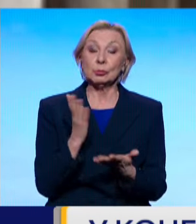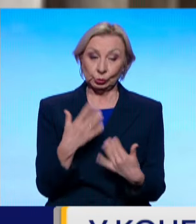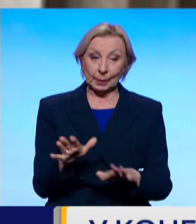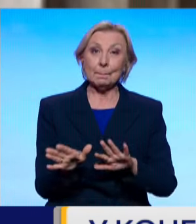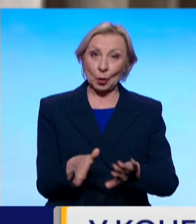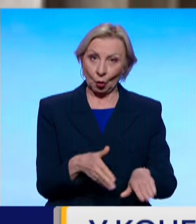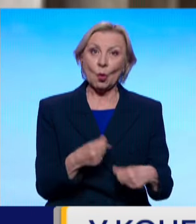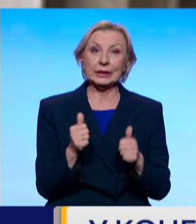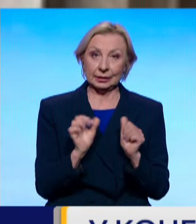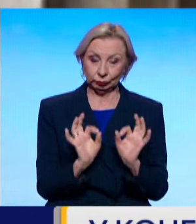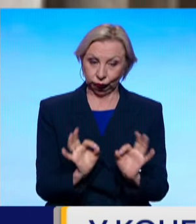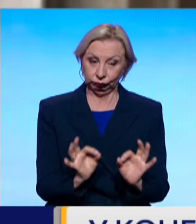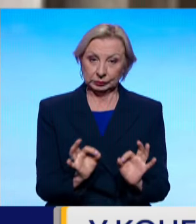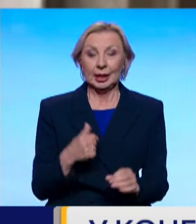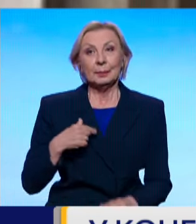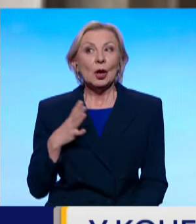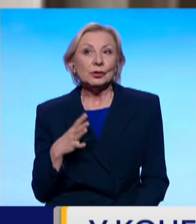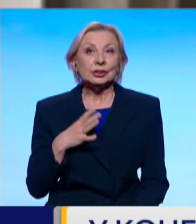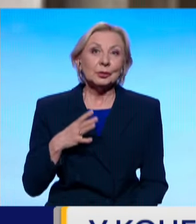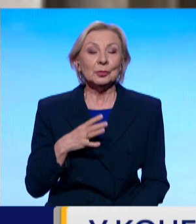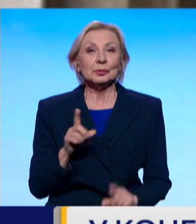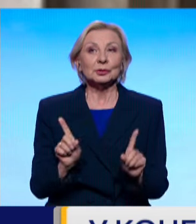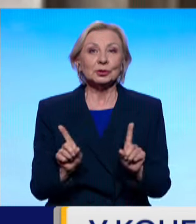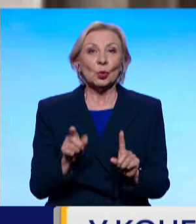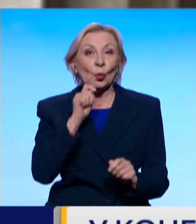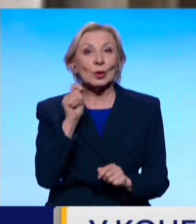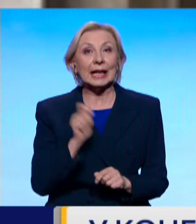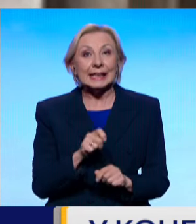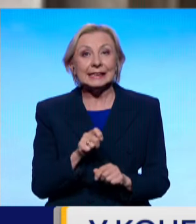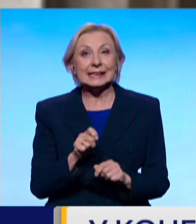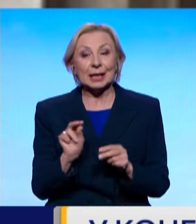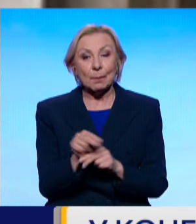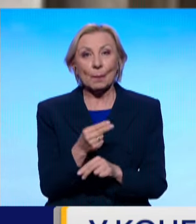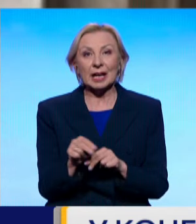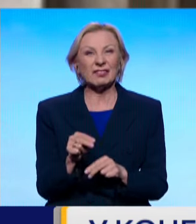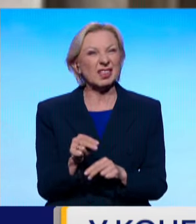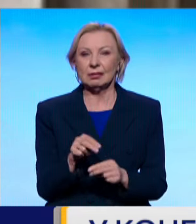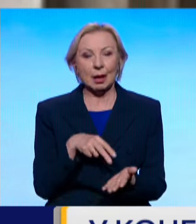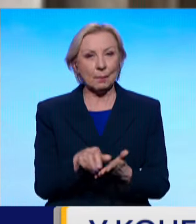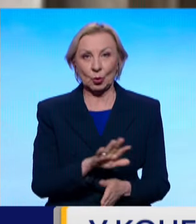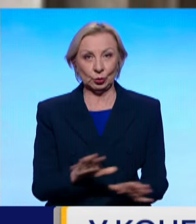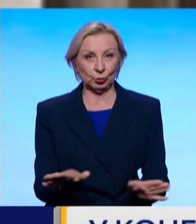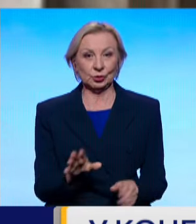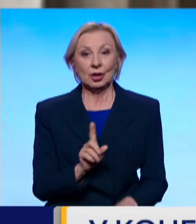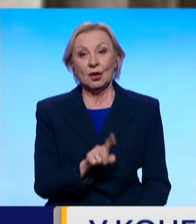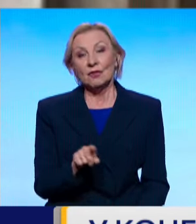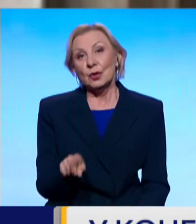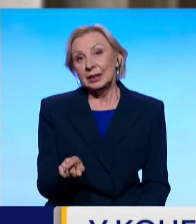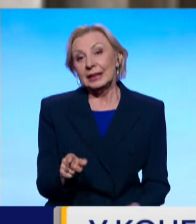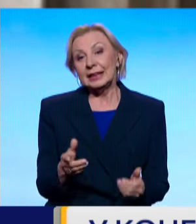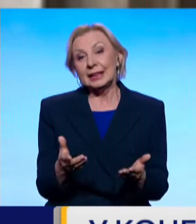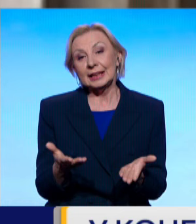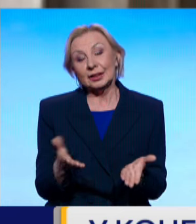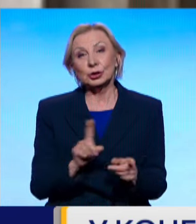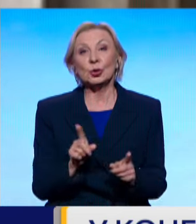вони проходили. Але ми так очікуємо, ну, наші джерела в Конгресі кажуть, що українські поправки не пройдуть. Вони, в принципі, ну, напевно, ви про них вже